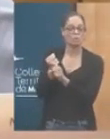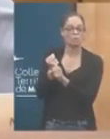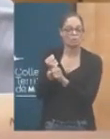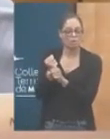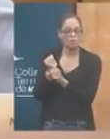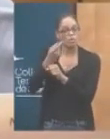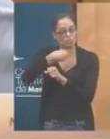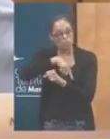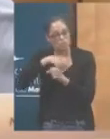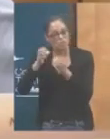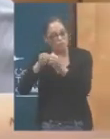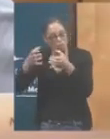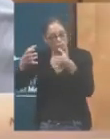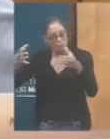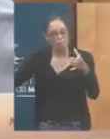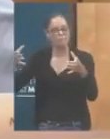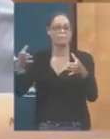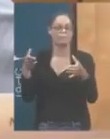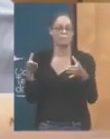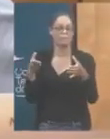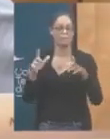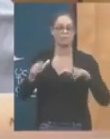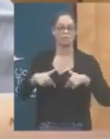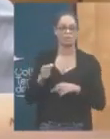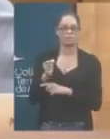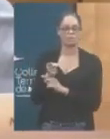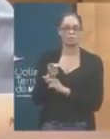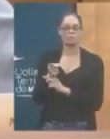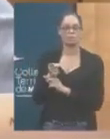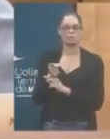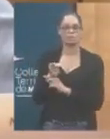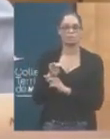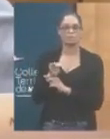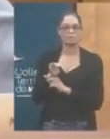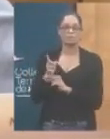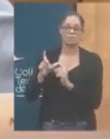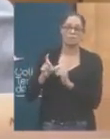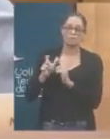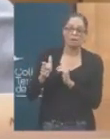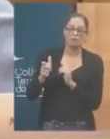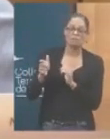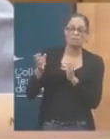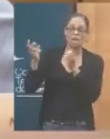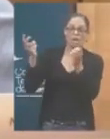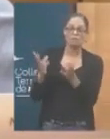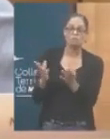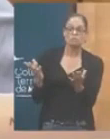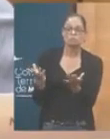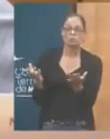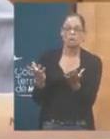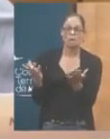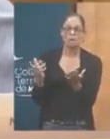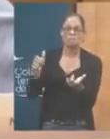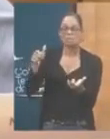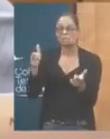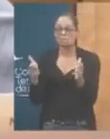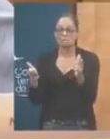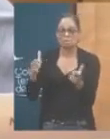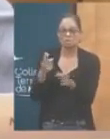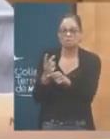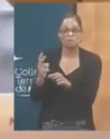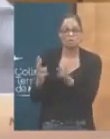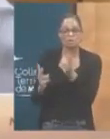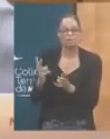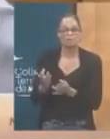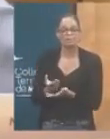grandir, est-ce que son sort, sa destinée n'est pas en péril? C'est